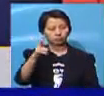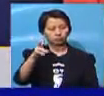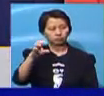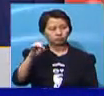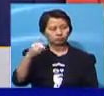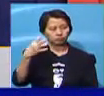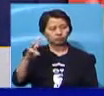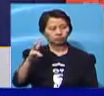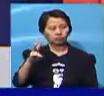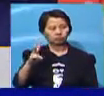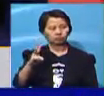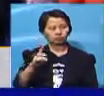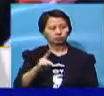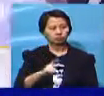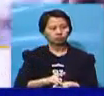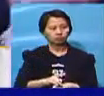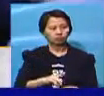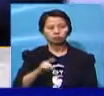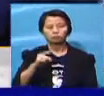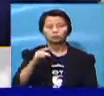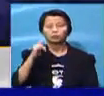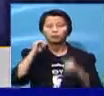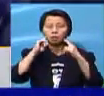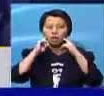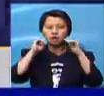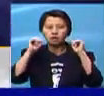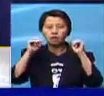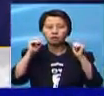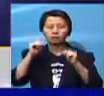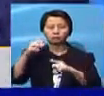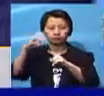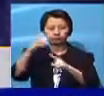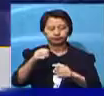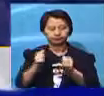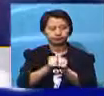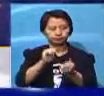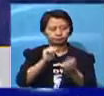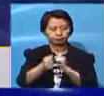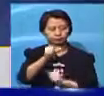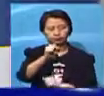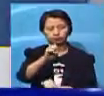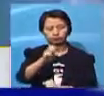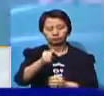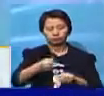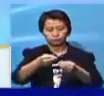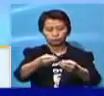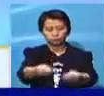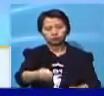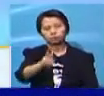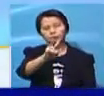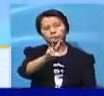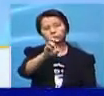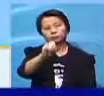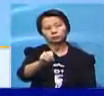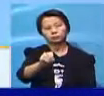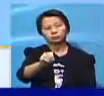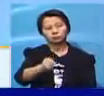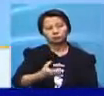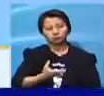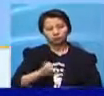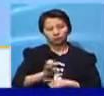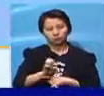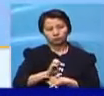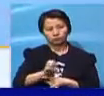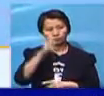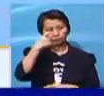Kompleks Lincah Mahaguru Omardin, Batu Cave. Kejohanan pramusim sukan SEA ini menawarkan 20 pingat emas